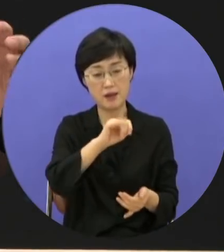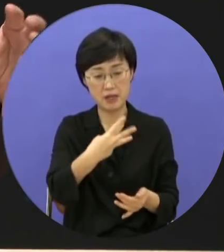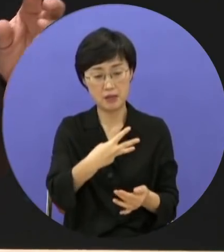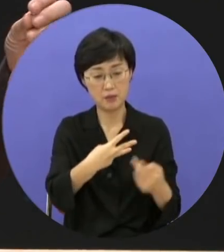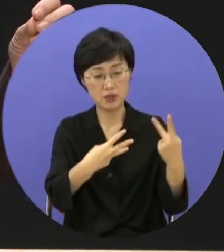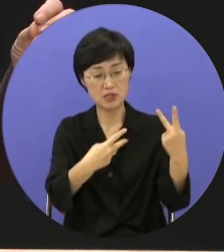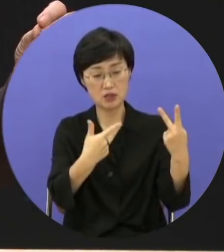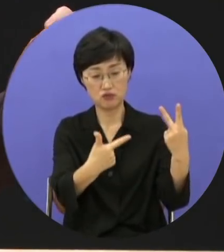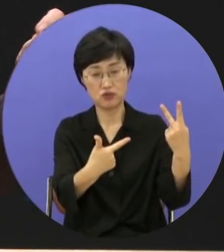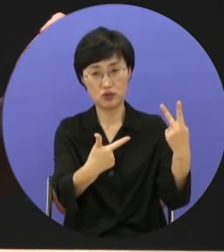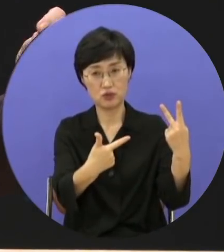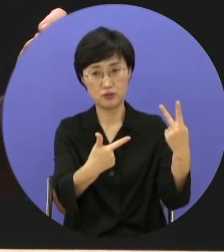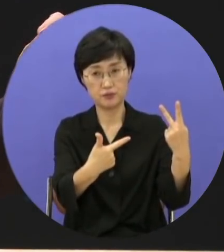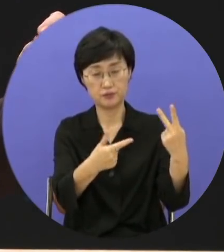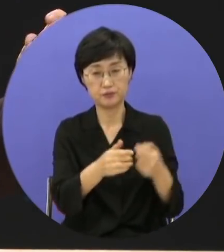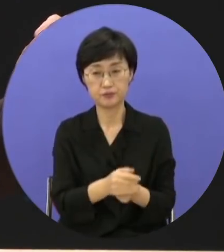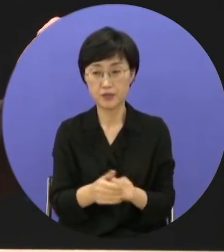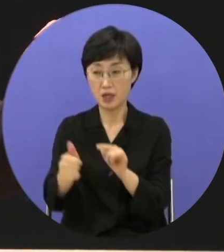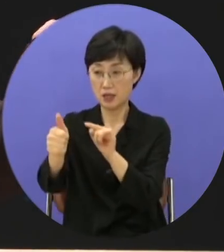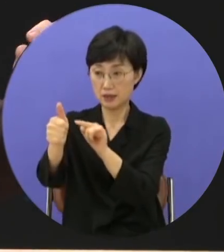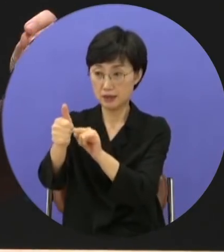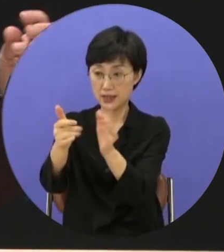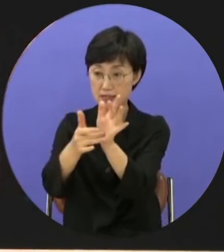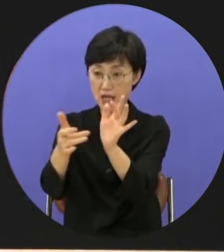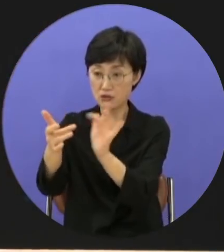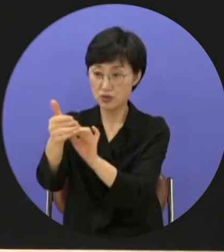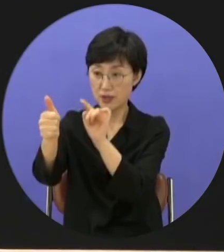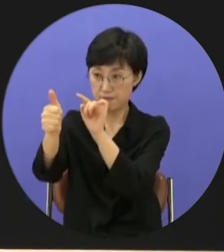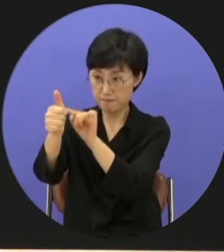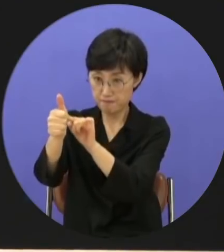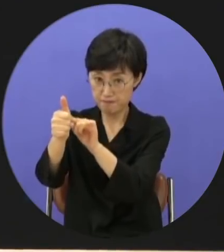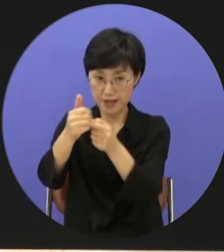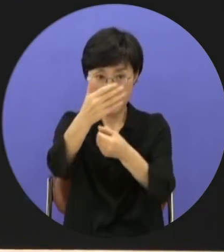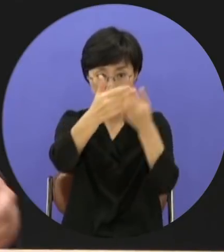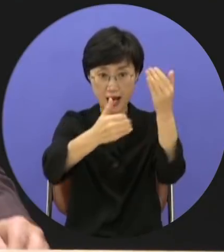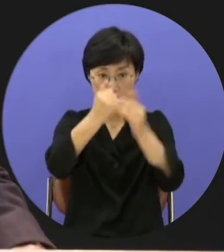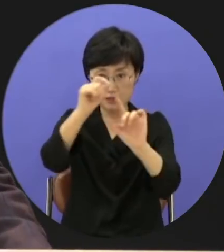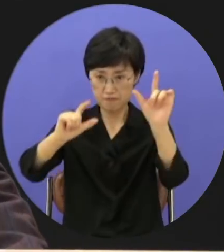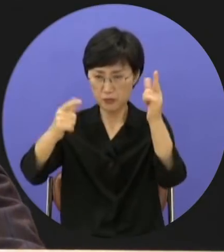6절에는 그는 예수님은 하나님과 본체시나